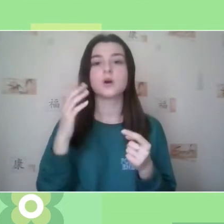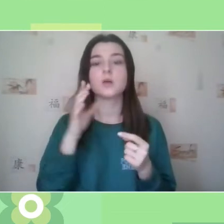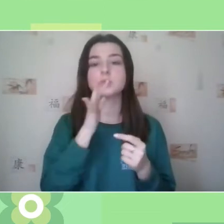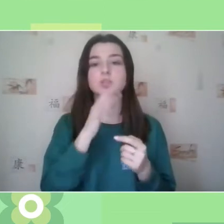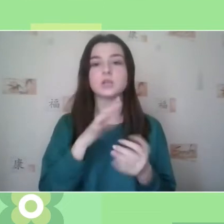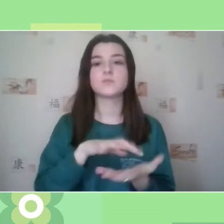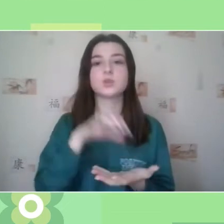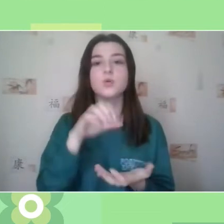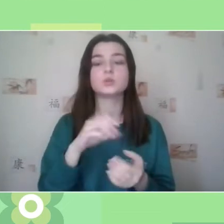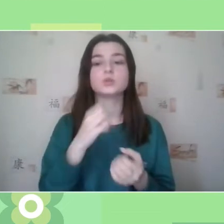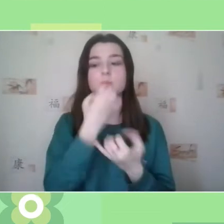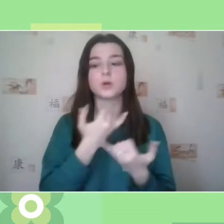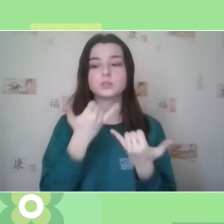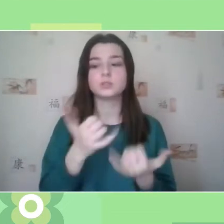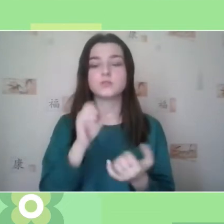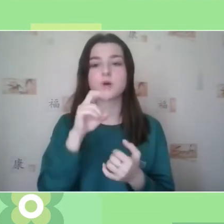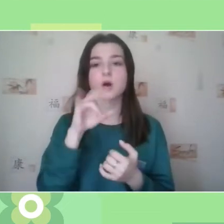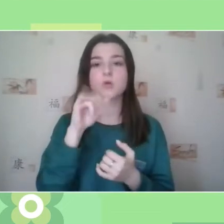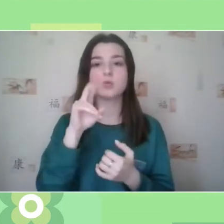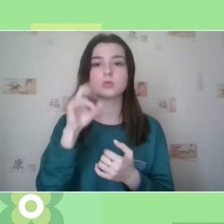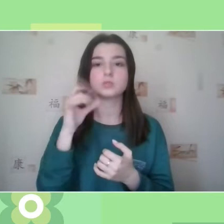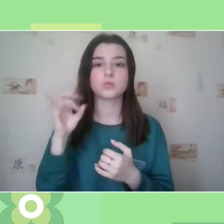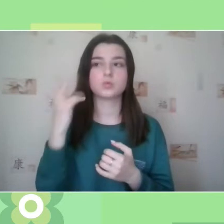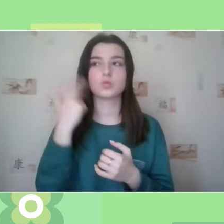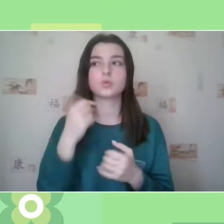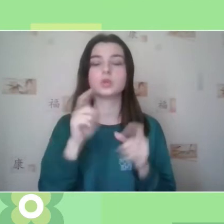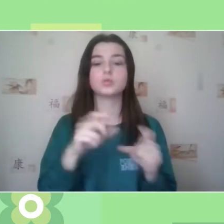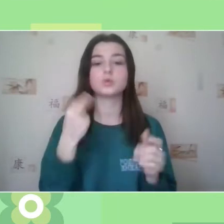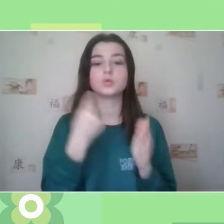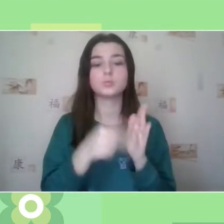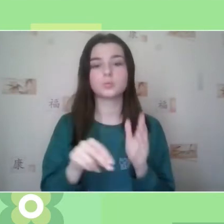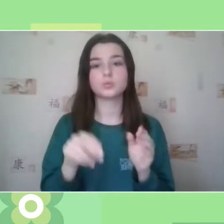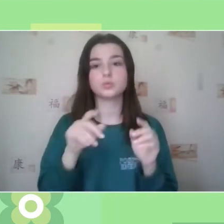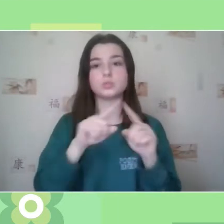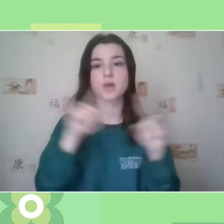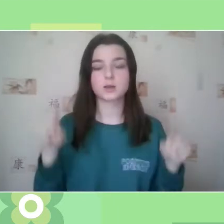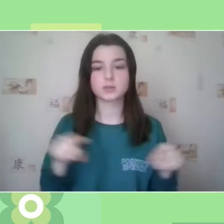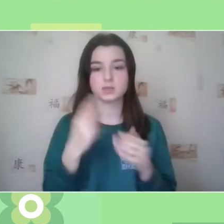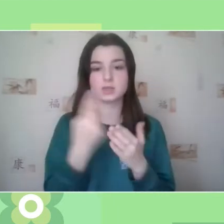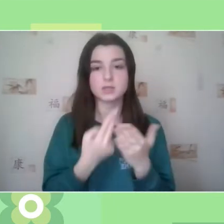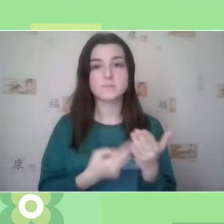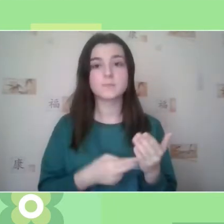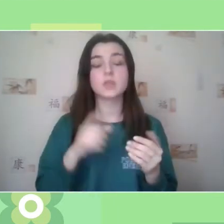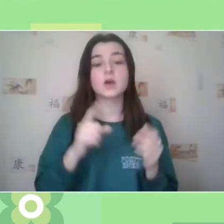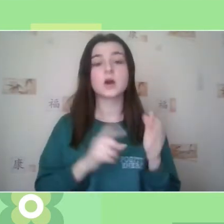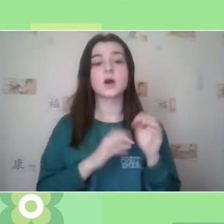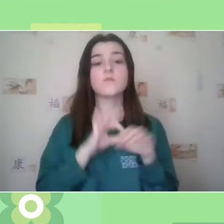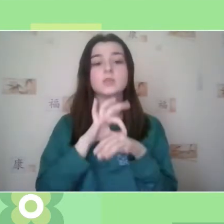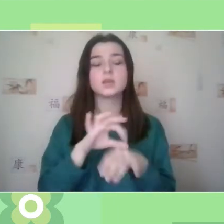благодійного аукціону, коли люди купують картини, ми всі гроші, по-перше, ведеться